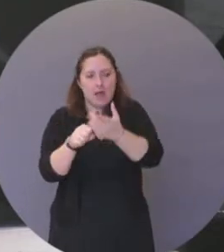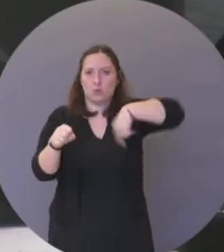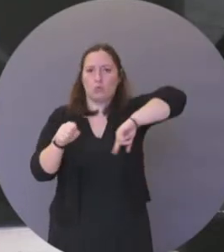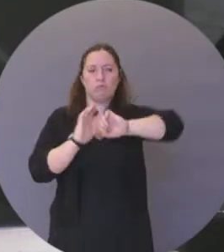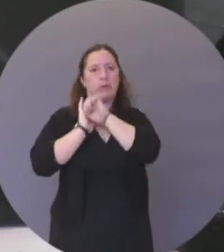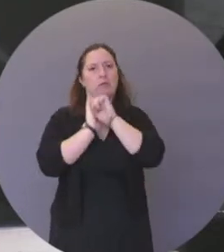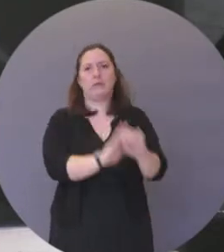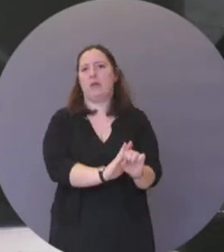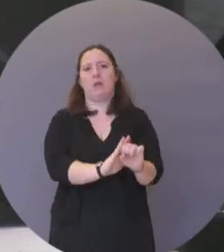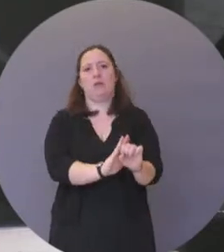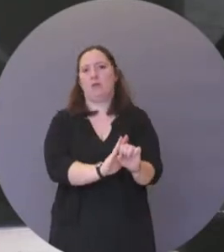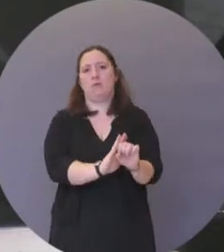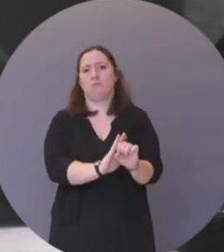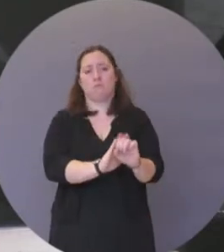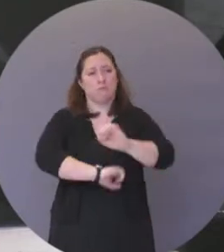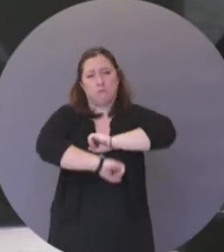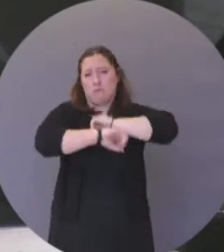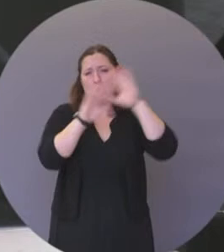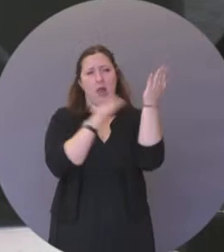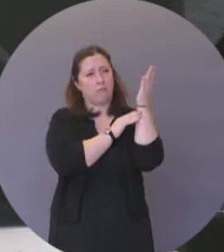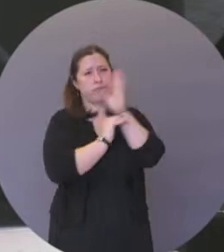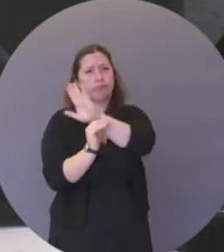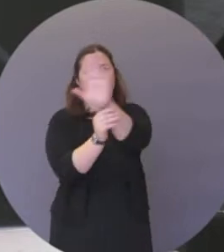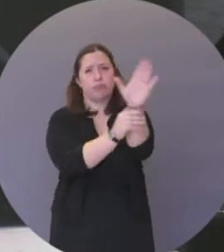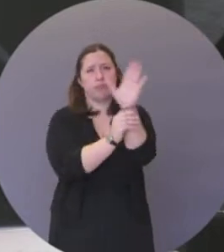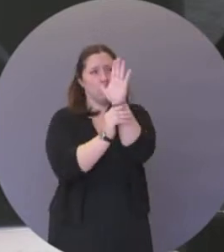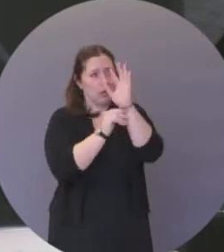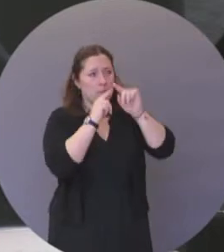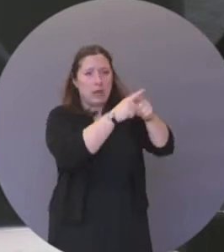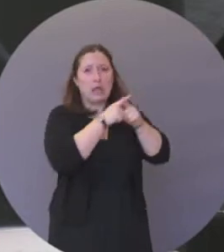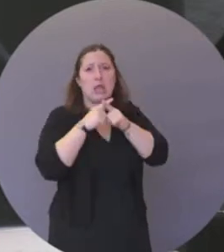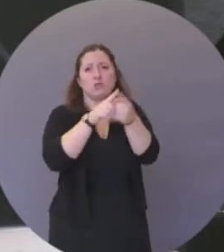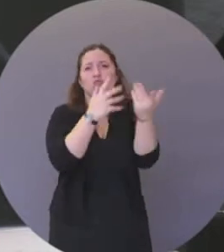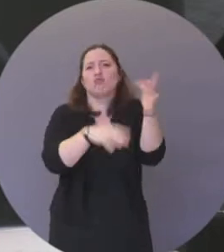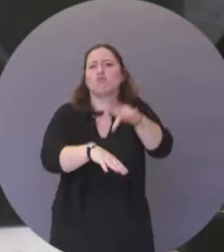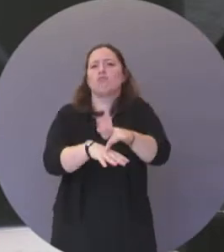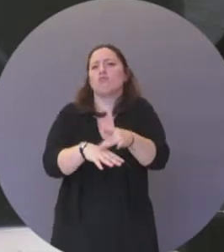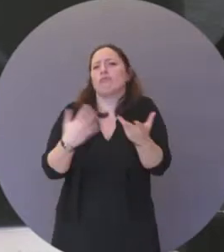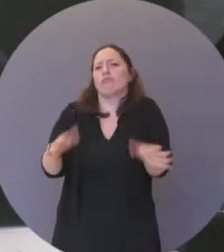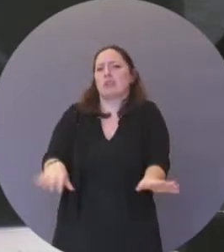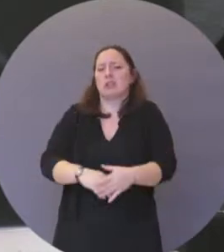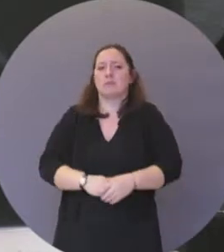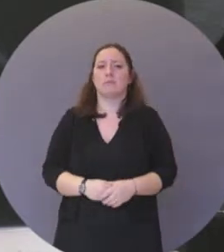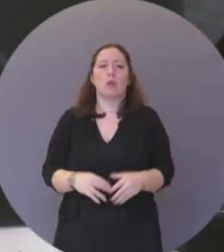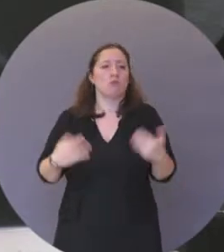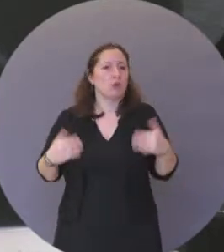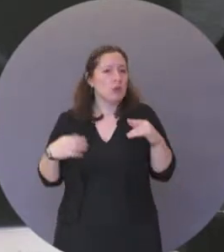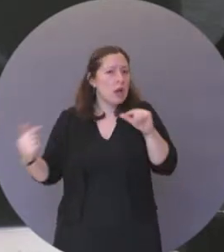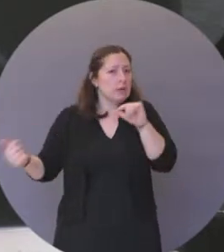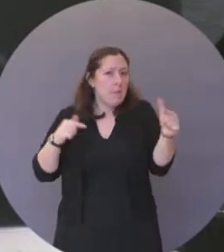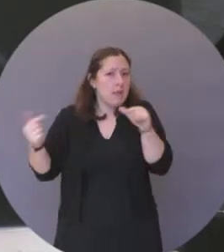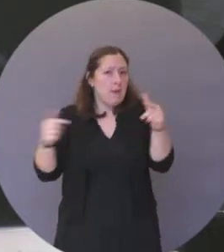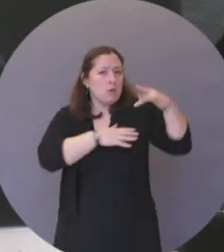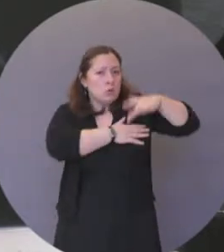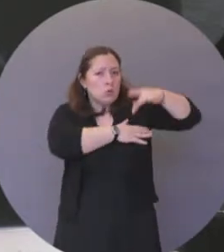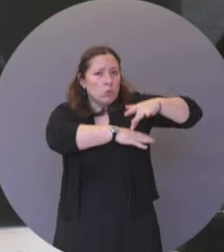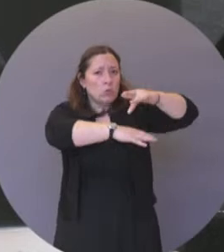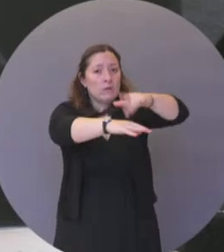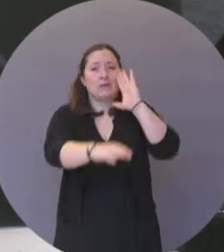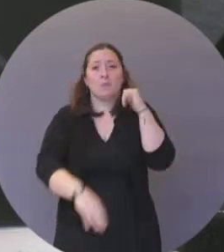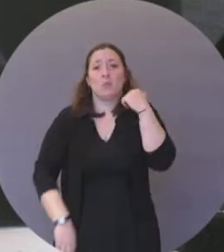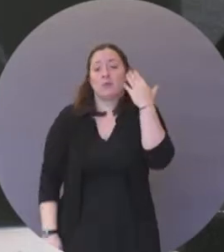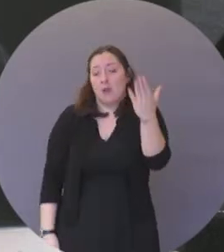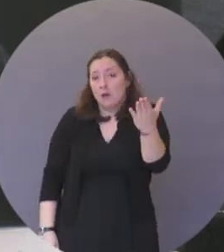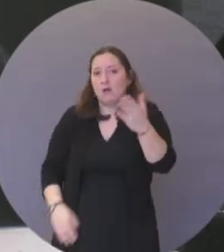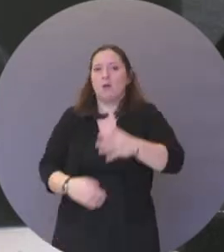partage en cette émission on l'a déjà longuement débattu sur plusieurs questions et c'est pourquoi que plutôt d'attendre d'attendre